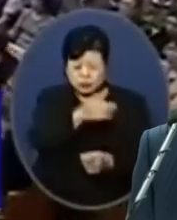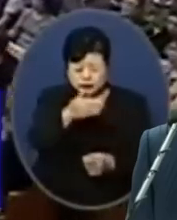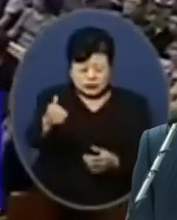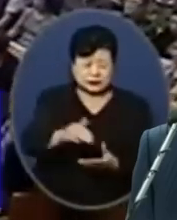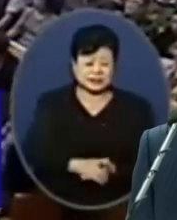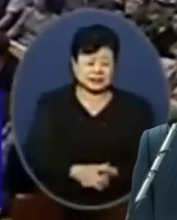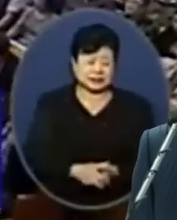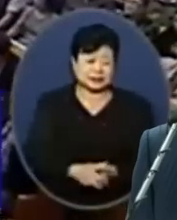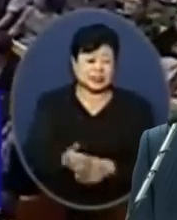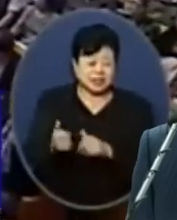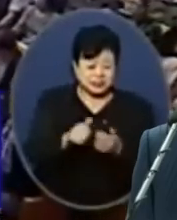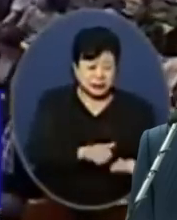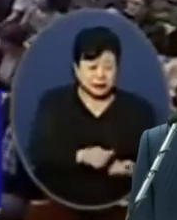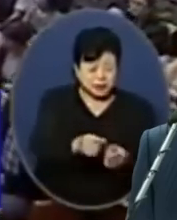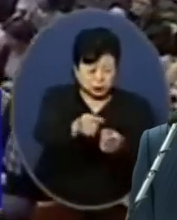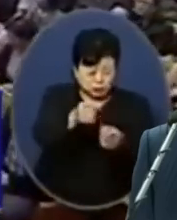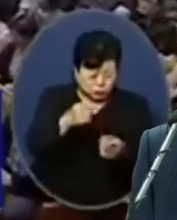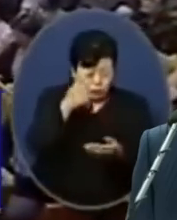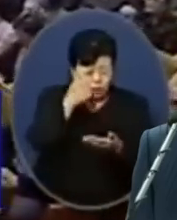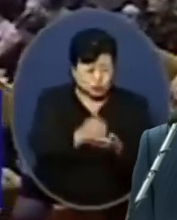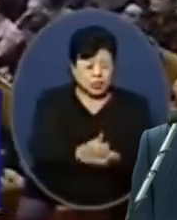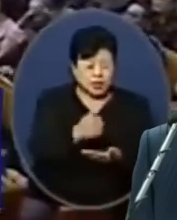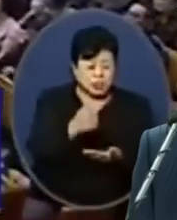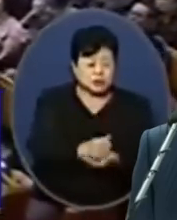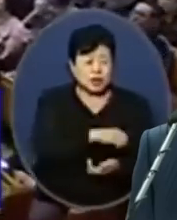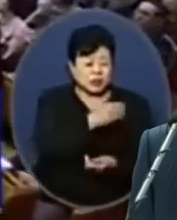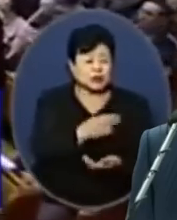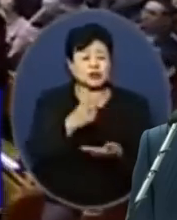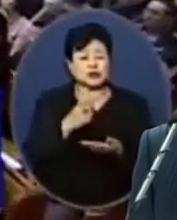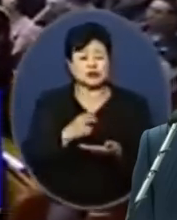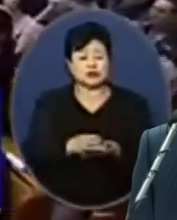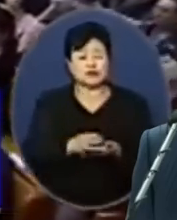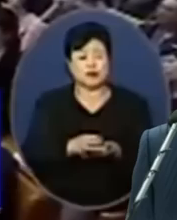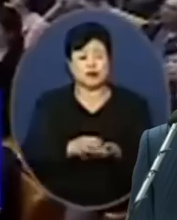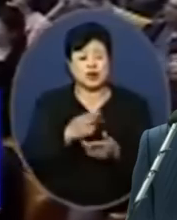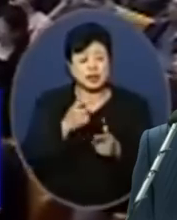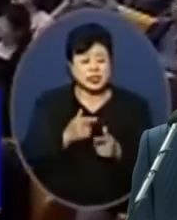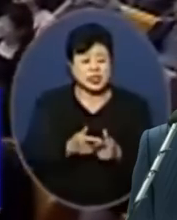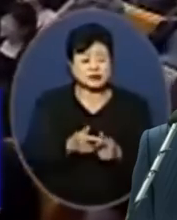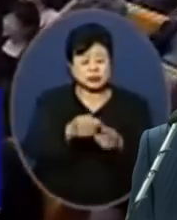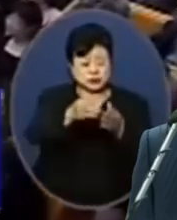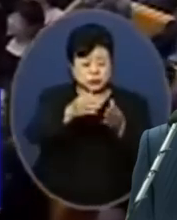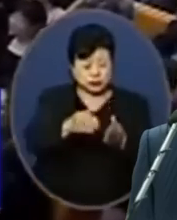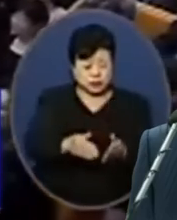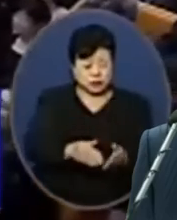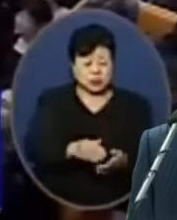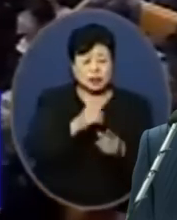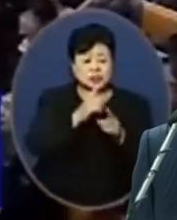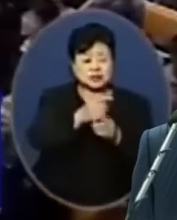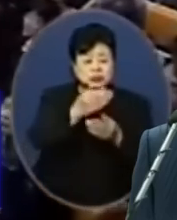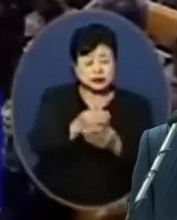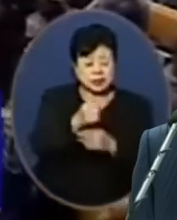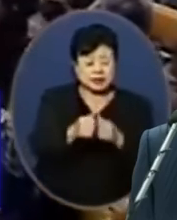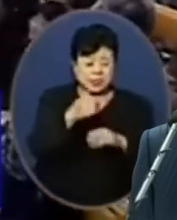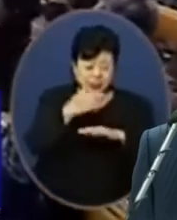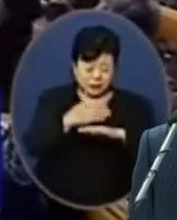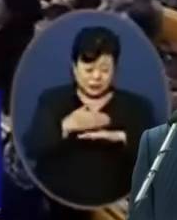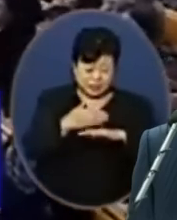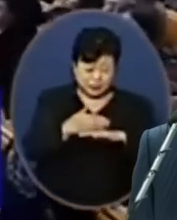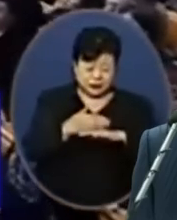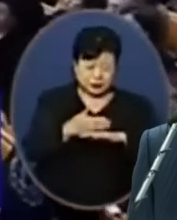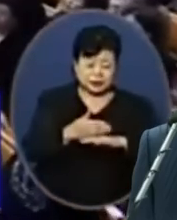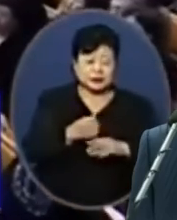있느냐, 사망이 쏘는 것은 죄요 죄의 권능은 율법이라 우리 주 예수 그리스도로 말미암아 우리에게 승리를 주시는 하나님께